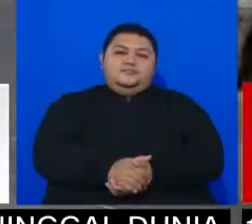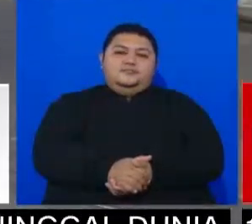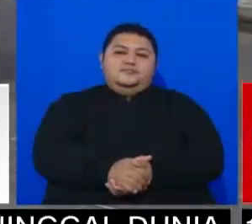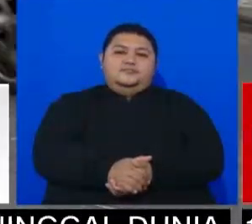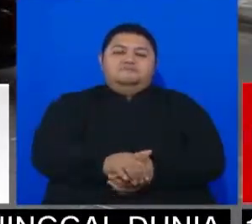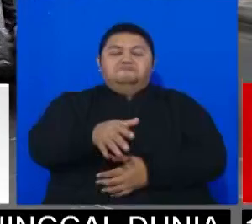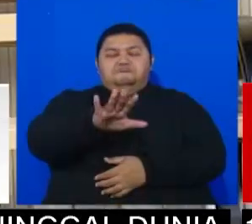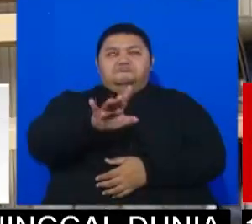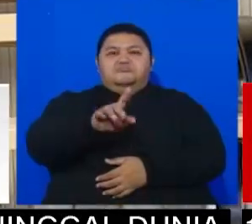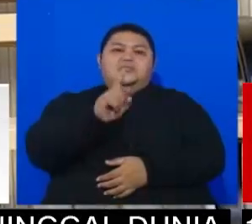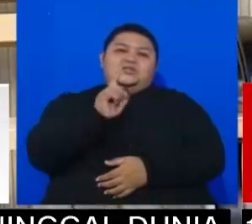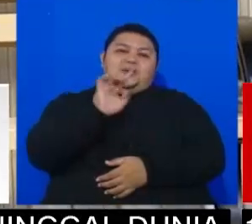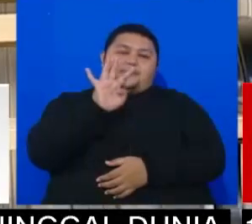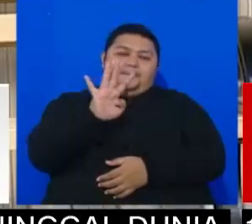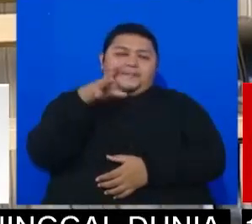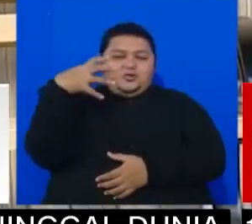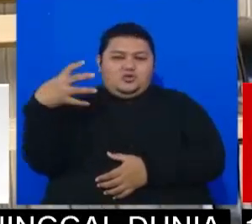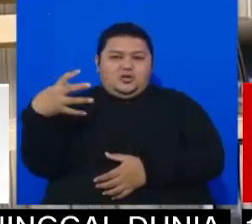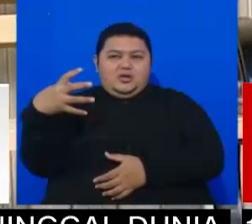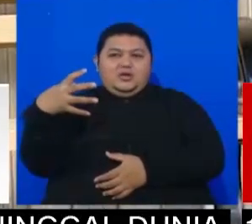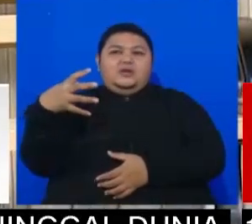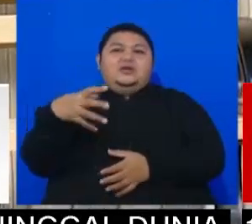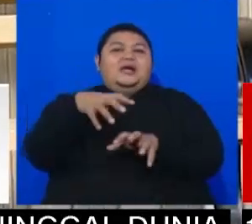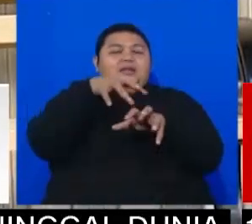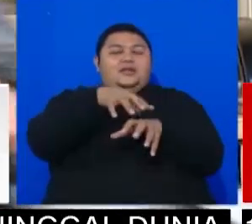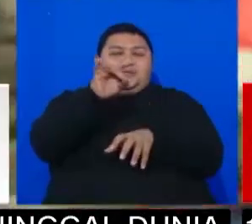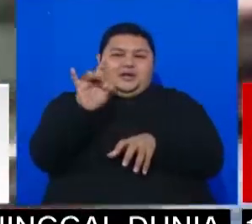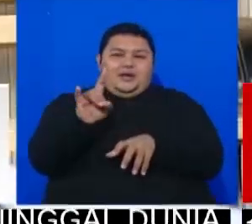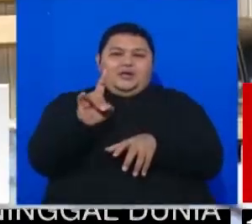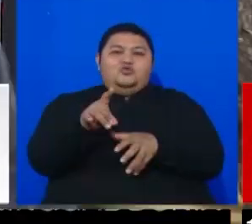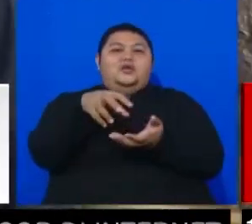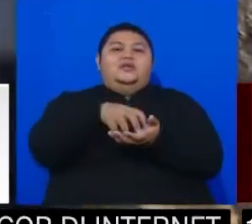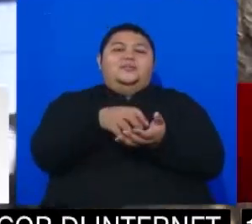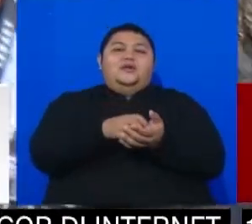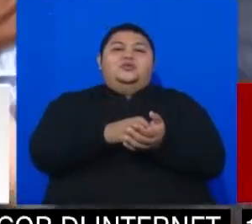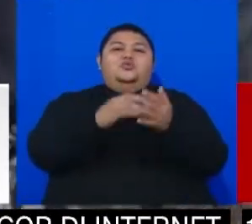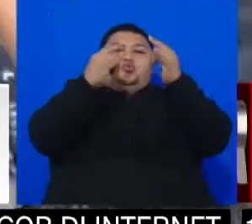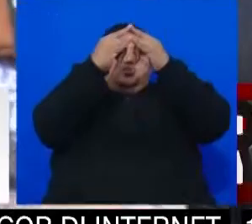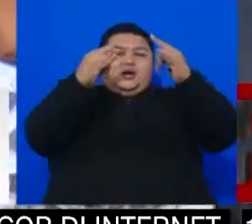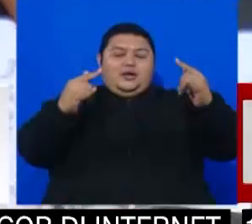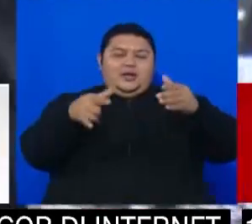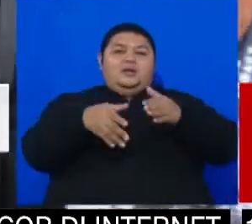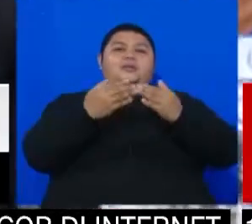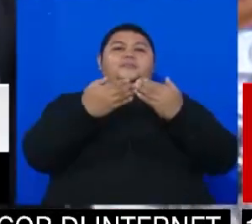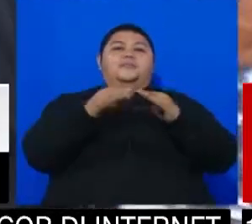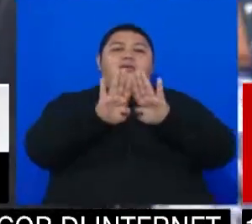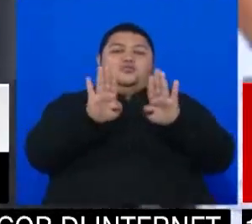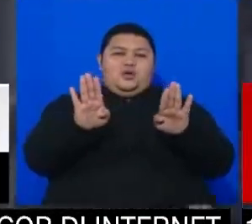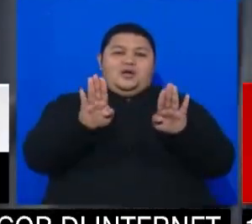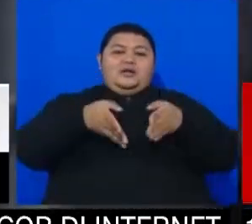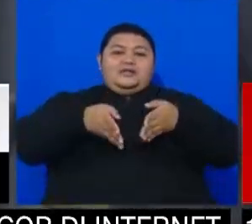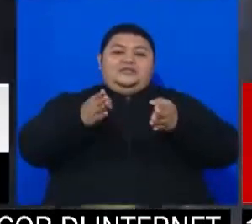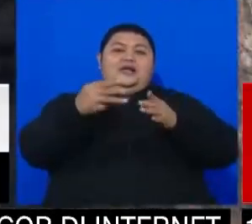Sekitar pukul 16 sore saya bersama dengan tim lain sudah berada di lokasi angkringan dibuka. Lokasinya di pusat kota, yaitu Jalan Braga.